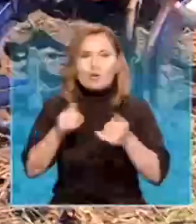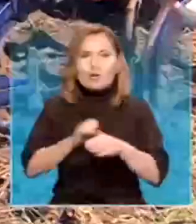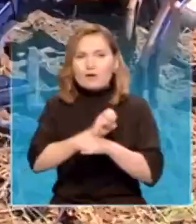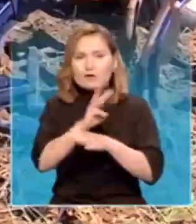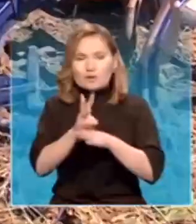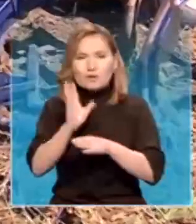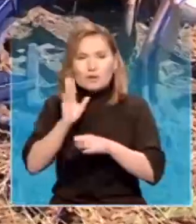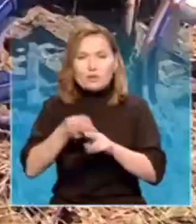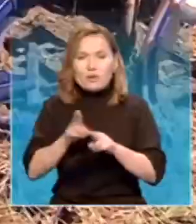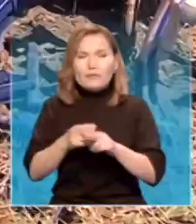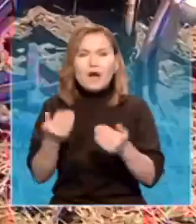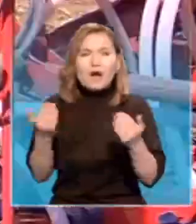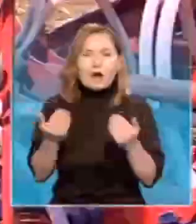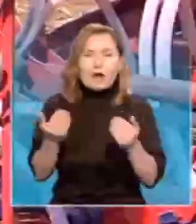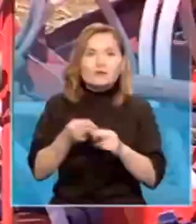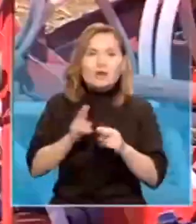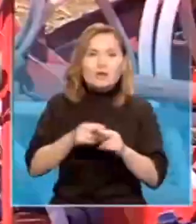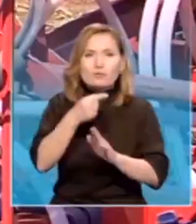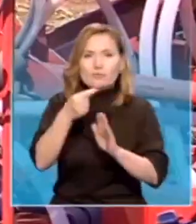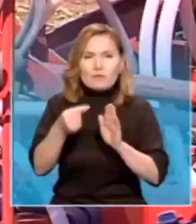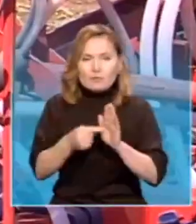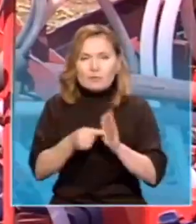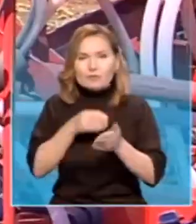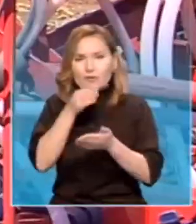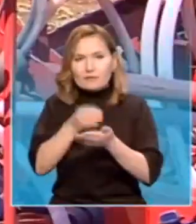беріп отыр. Қандай жаңа жүйе